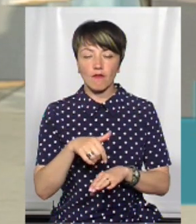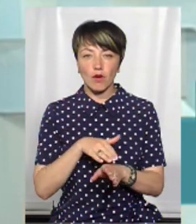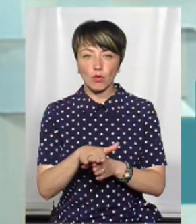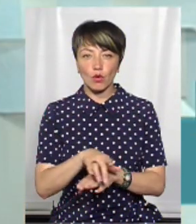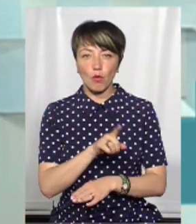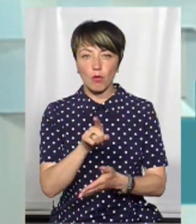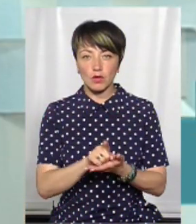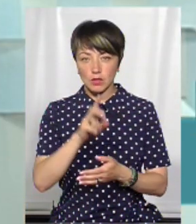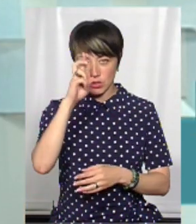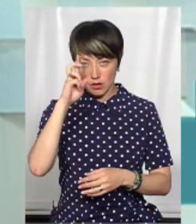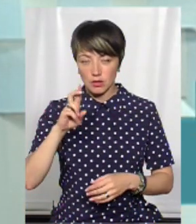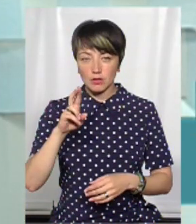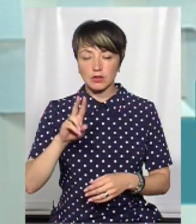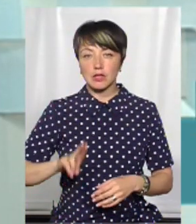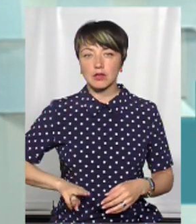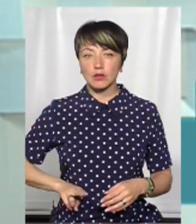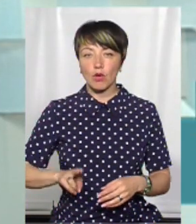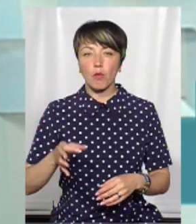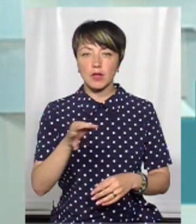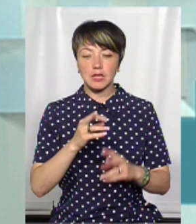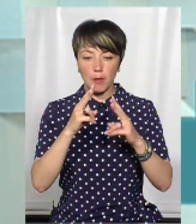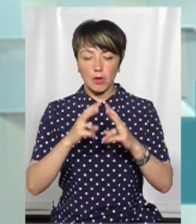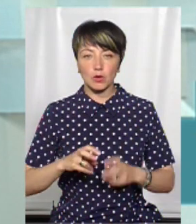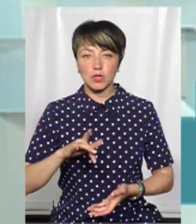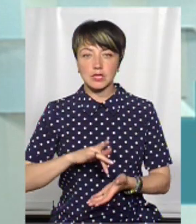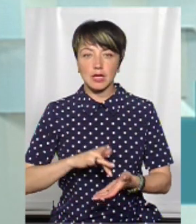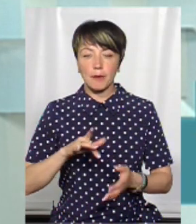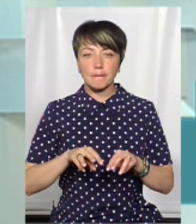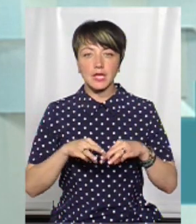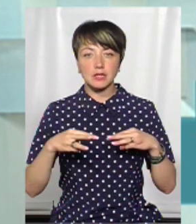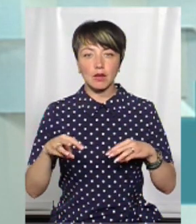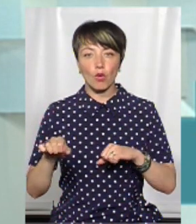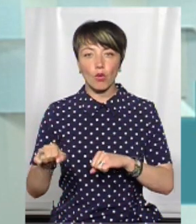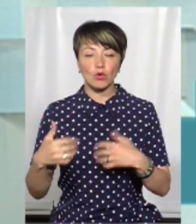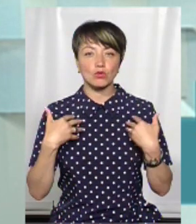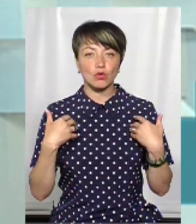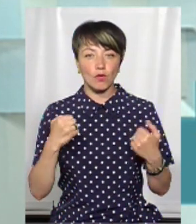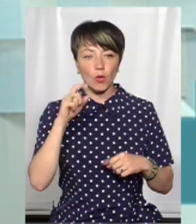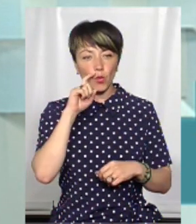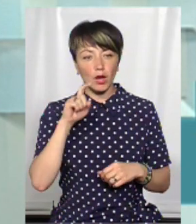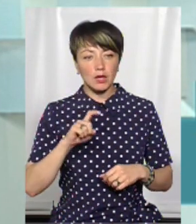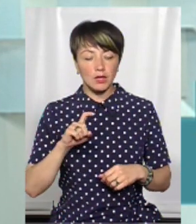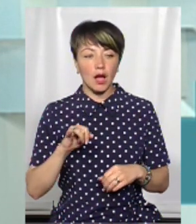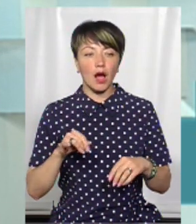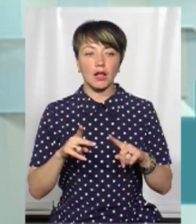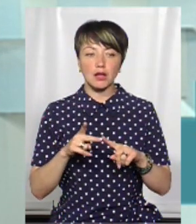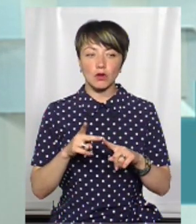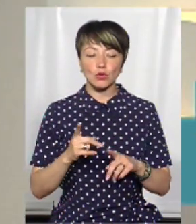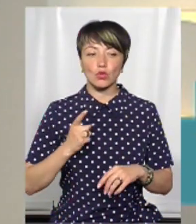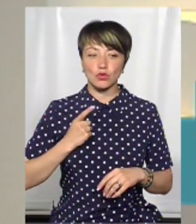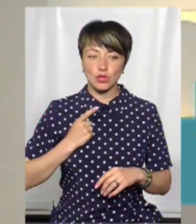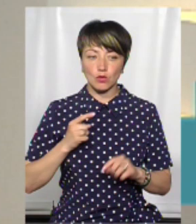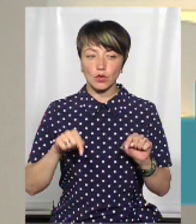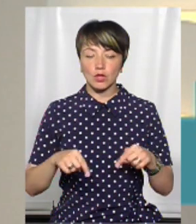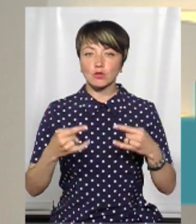обов'язки директора державної установи Хмельницький обласний лабораторний центр Міністерства охорони здоров'я України. А також